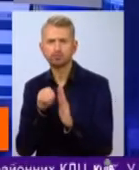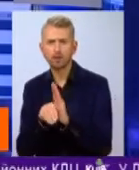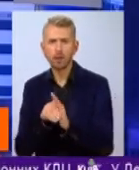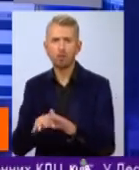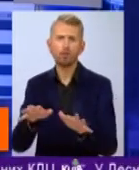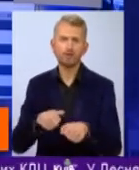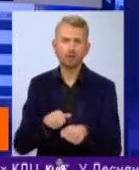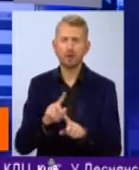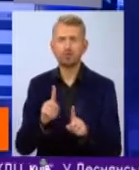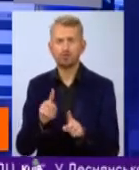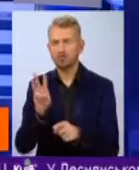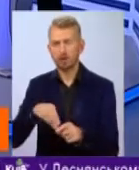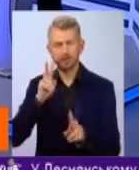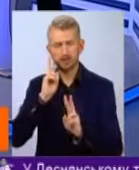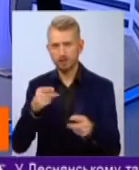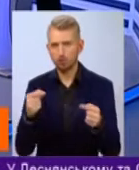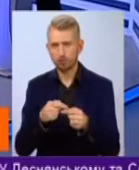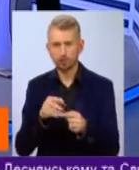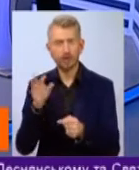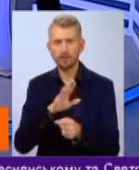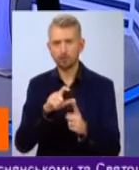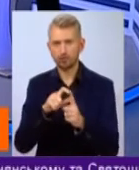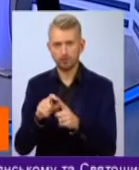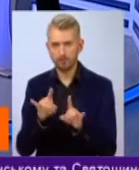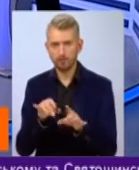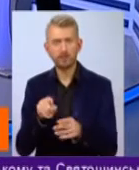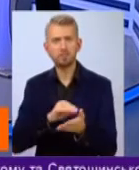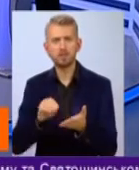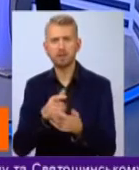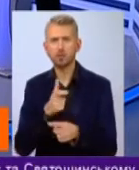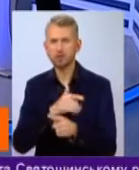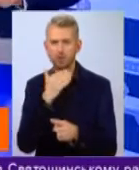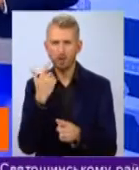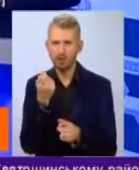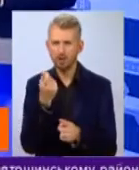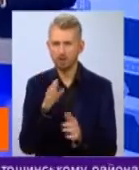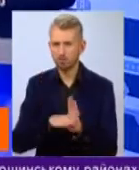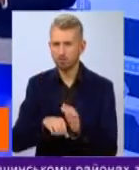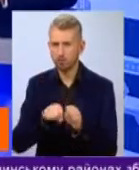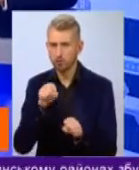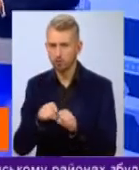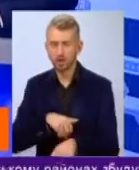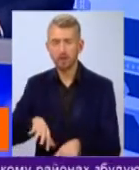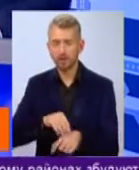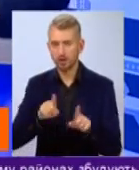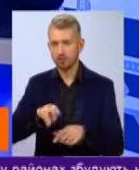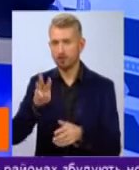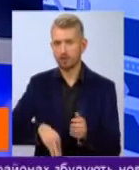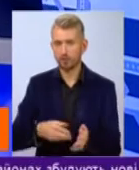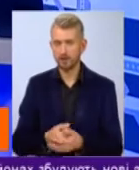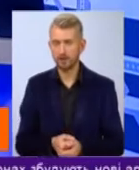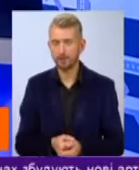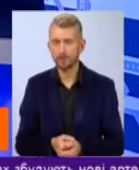не знаю. Також він там, я не всю цитату просто привів, писав, що дуже багато дрібних порушень, і це все теж штрафується.